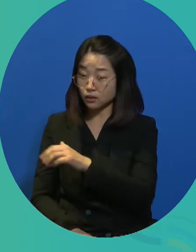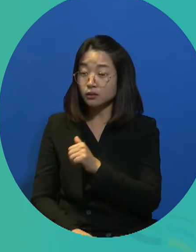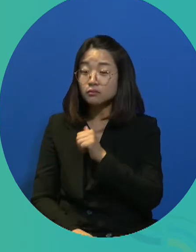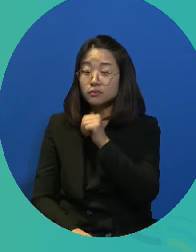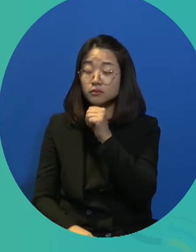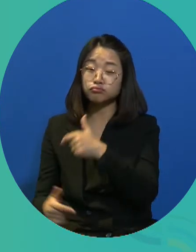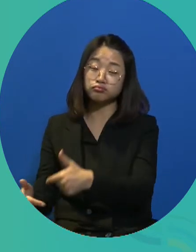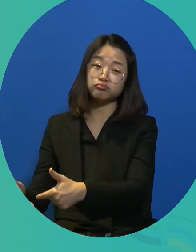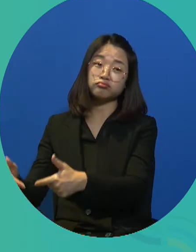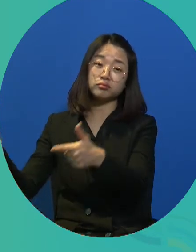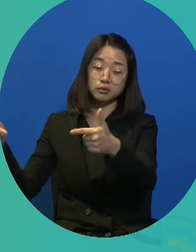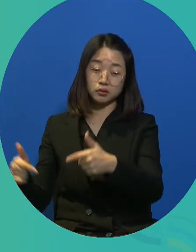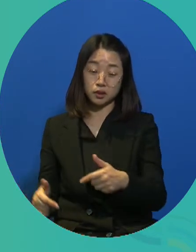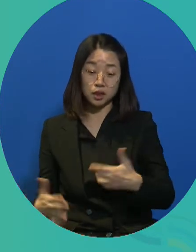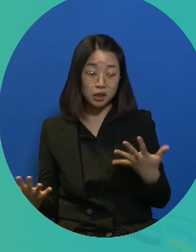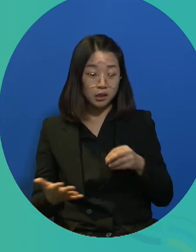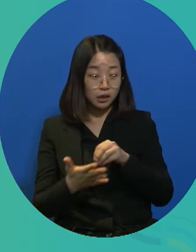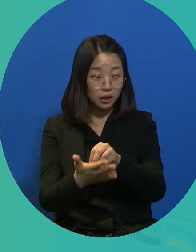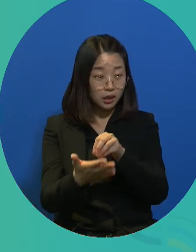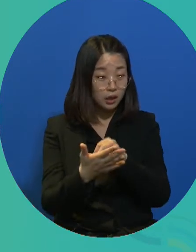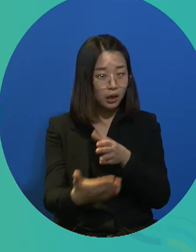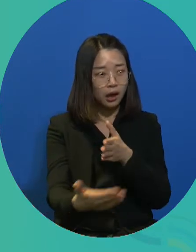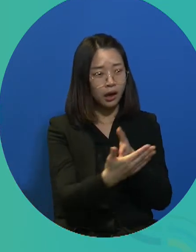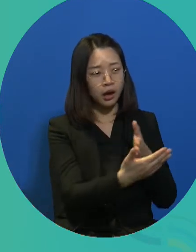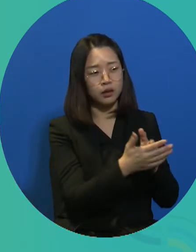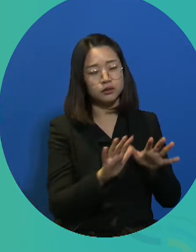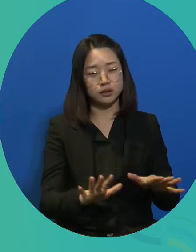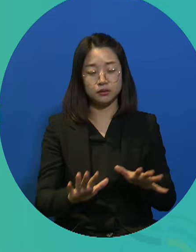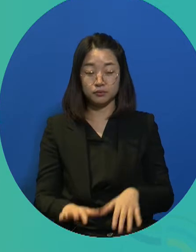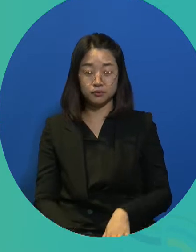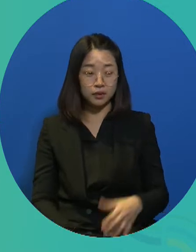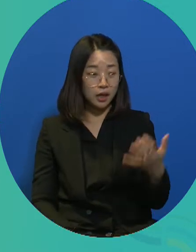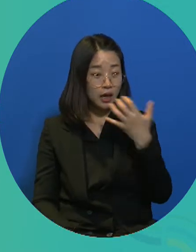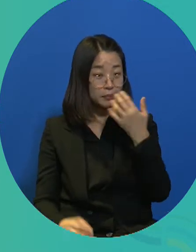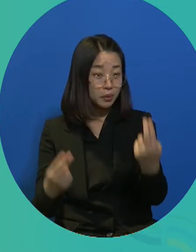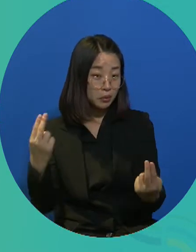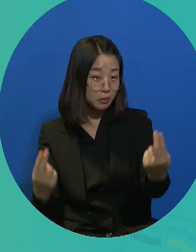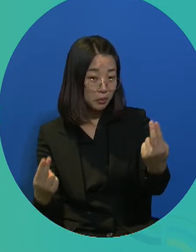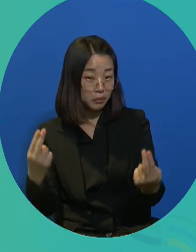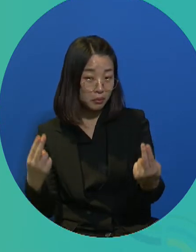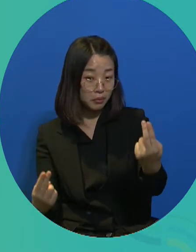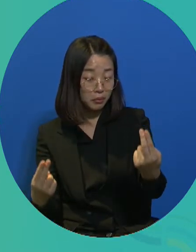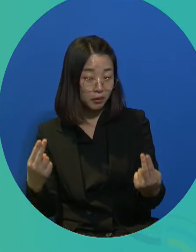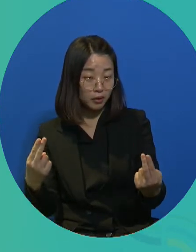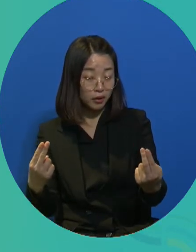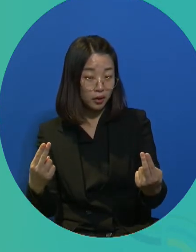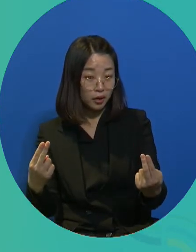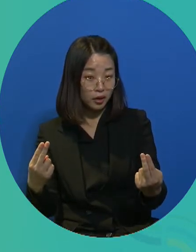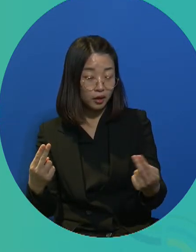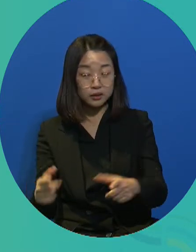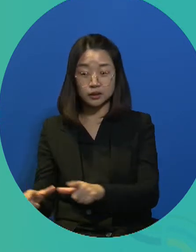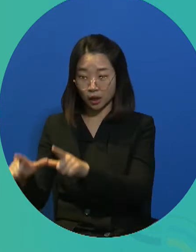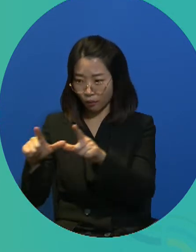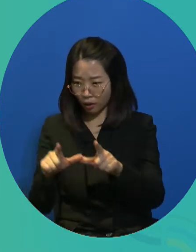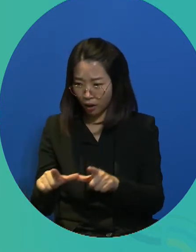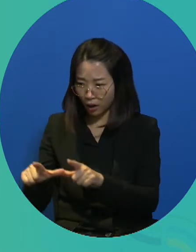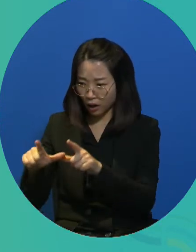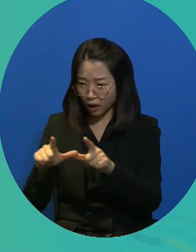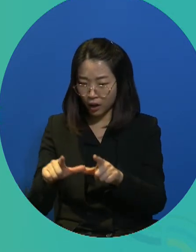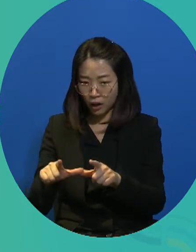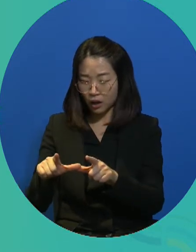급증하고 있습니다. 경제활동 가능한 장애인은 비장애인 대비 이런 물질적인 박탈 수준에서 생활할